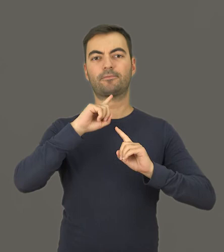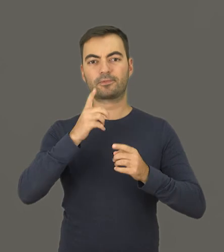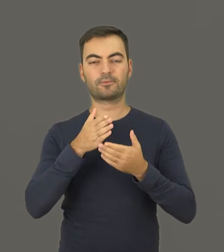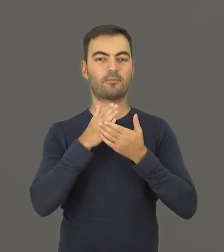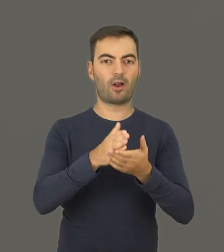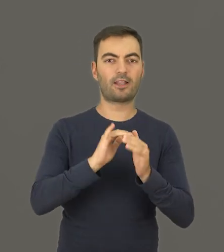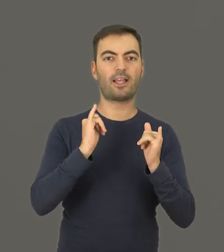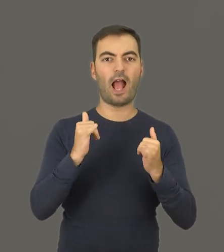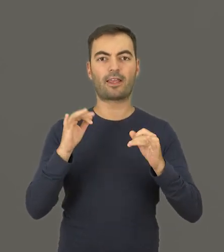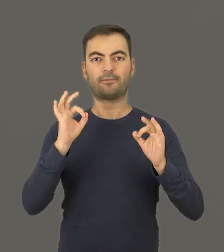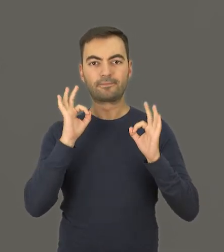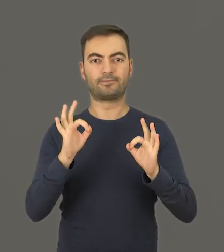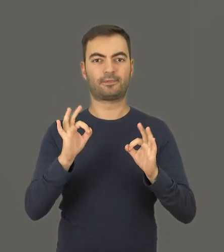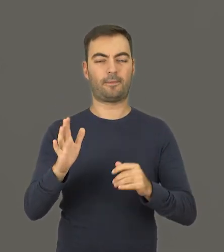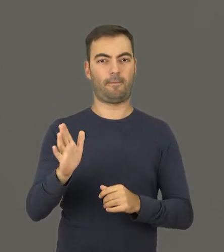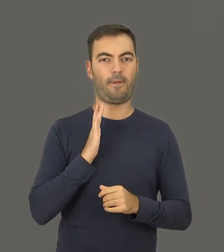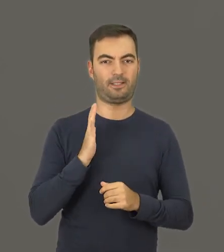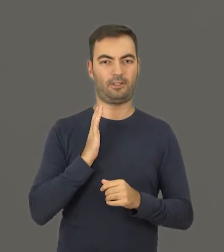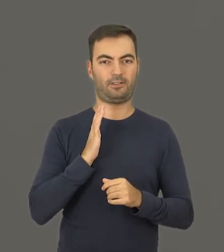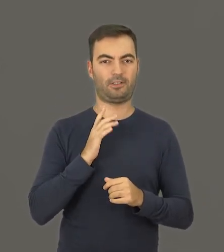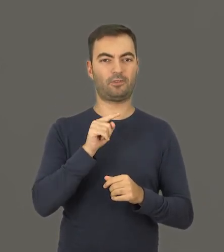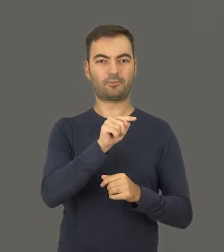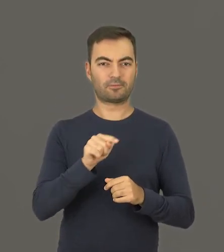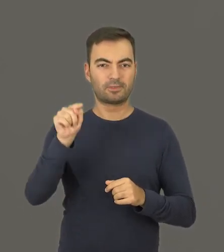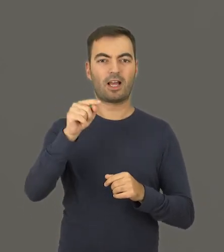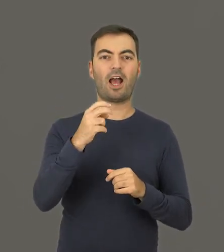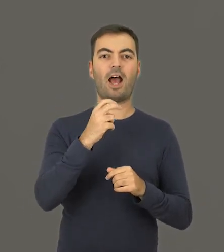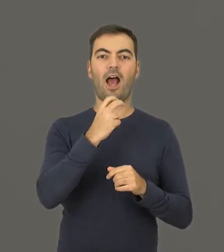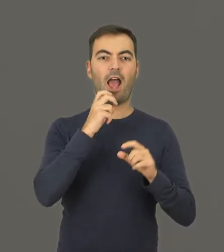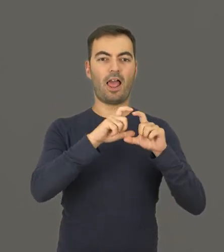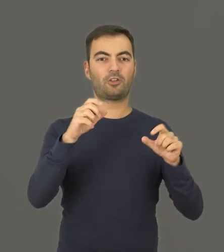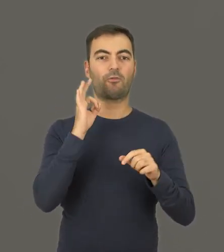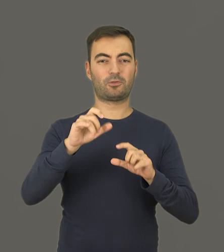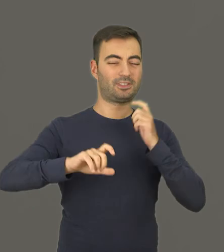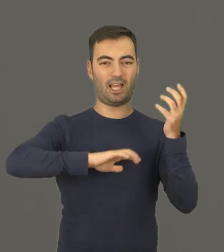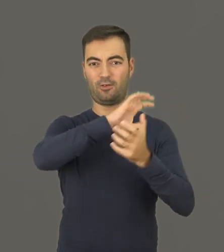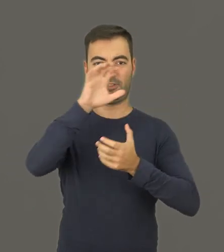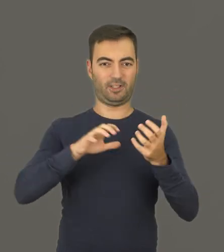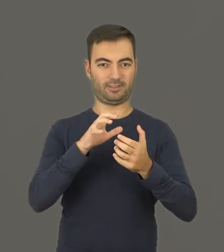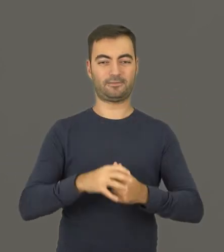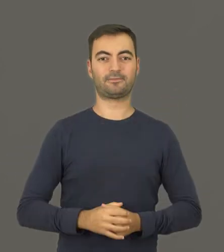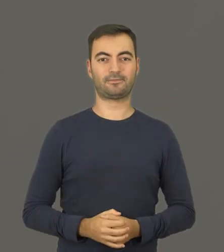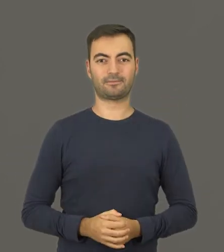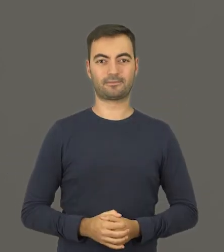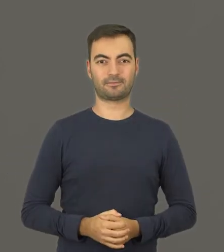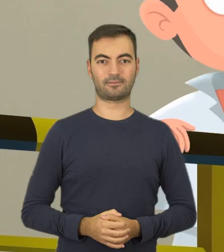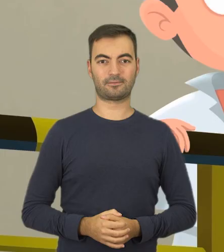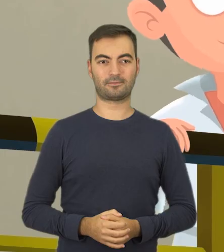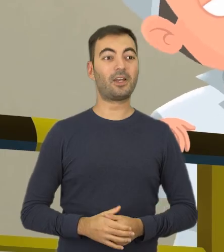zaleceń dotyczących sposobów zapewnienia bezpieczeństwa w elektrowniach jądrowych na całym świecie.